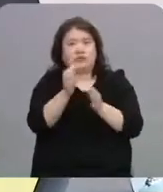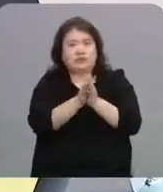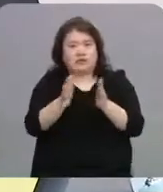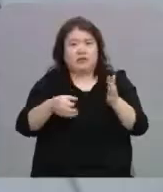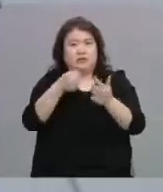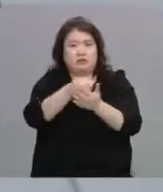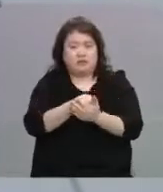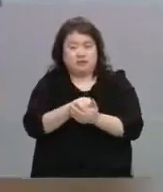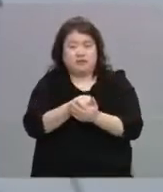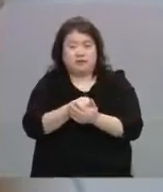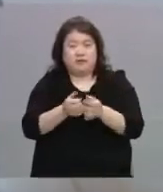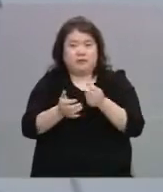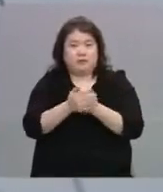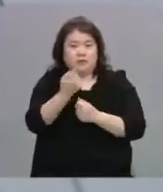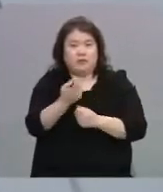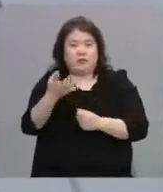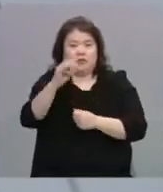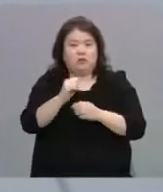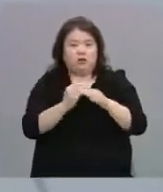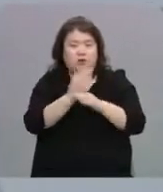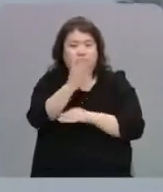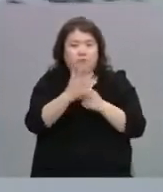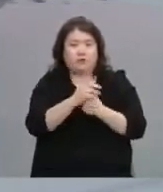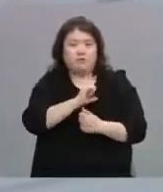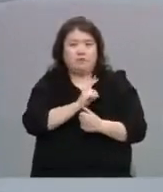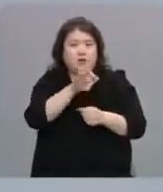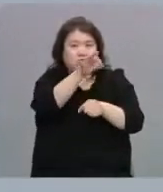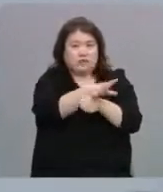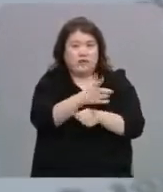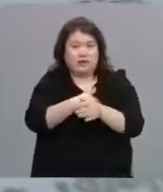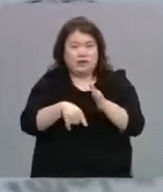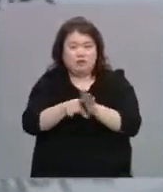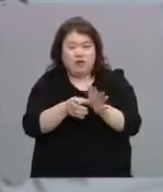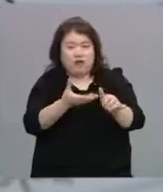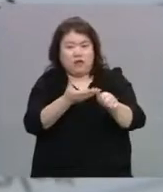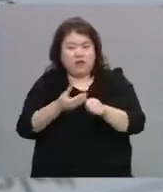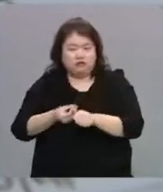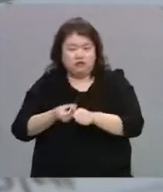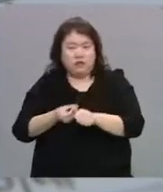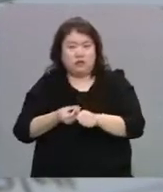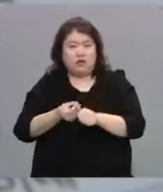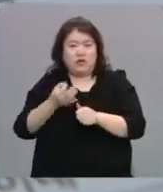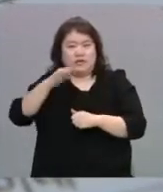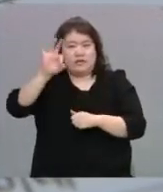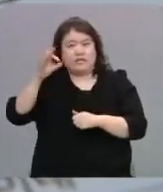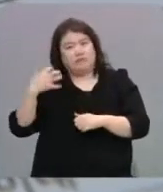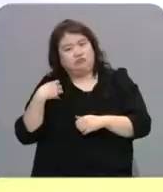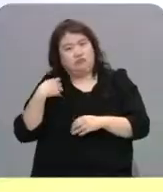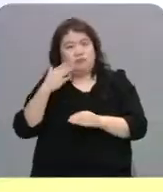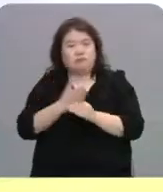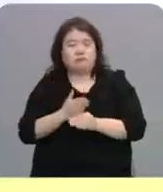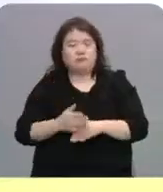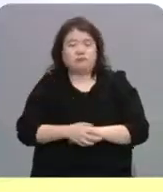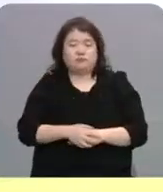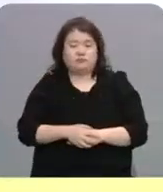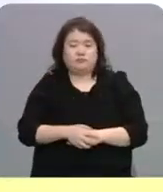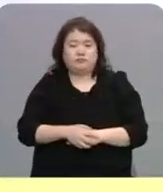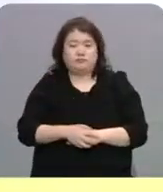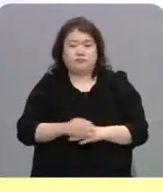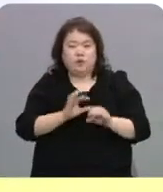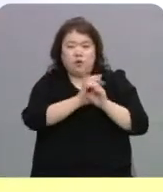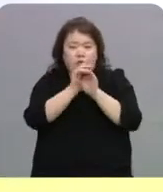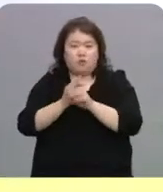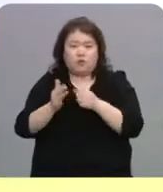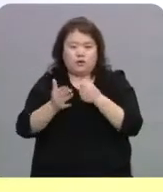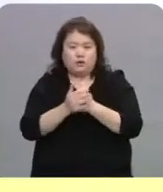먹었습니다 1억원이 넘는 택시 면허를 사들이기 위해 대출을 받아 이자부담 까지 지고 있습니다 부품 나에 의해서